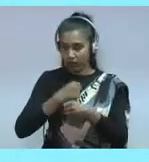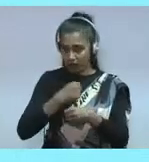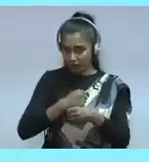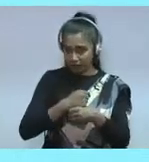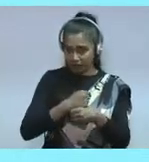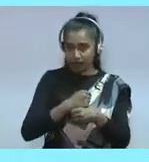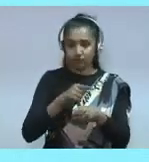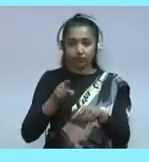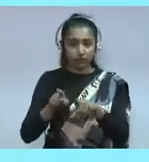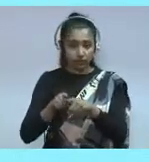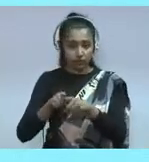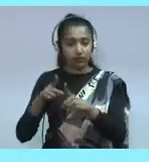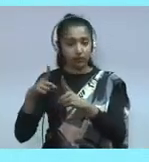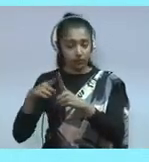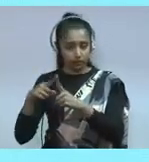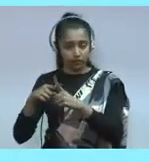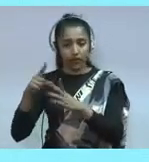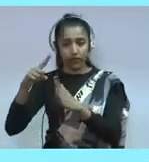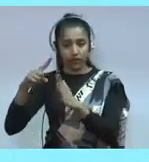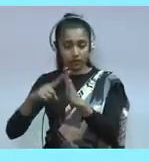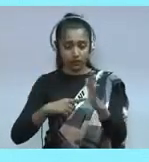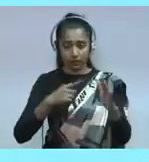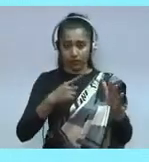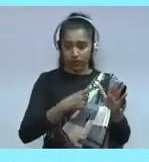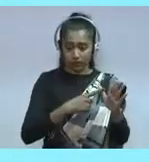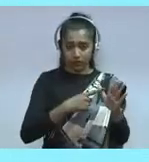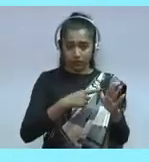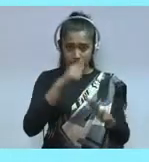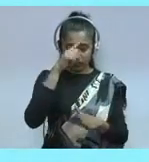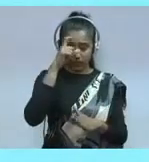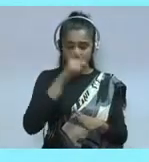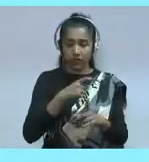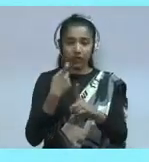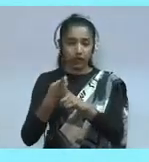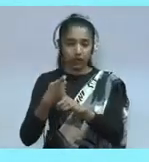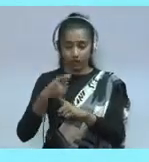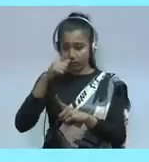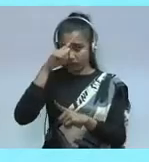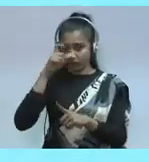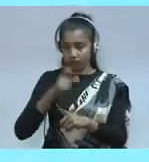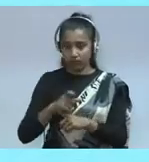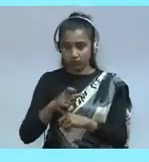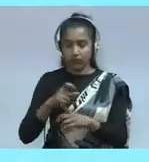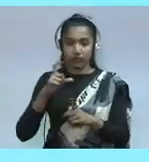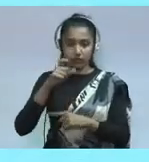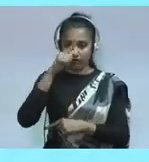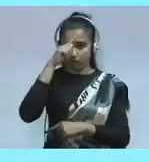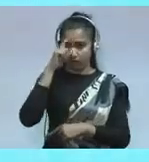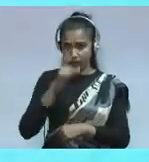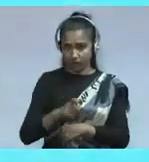ඉන්දික ධර්මකීර්ති, ජේ.ඒ. පේමසිරි ජයකොඩි, කපිල ඉඹුල් මල්ගම, චන්දන දේවසිරි.